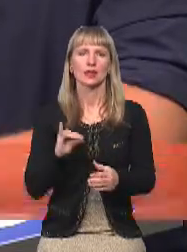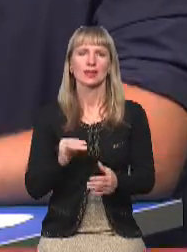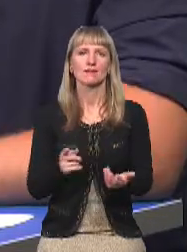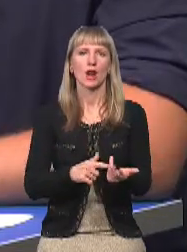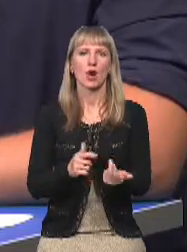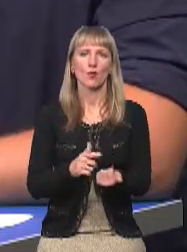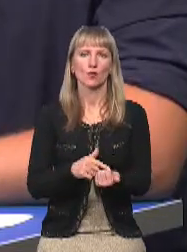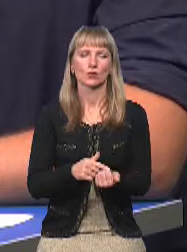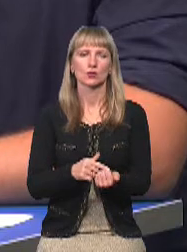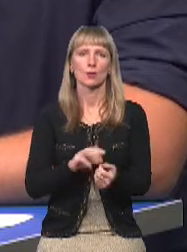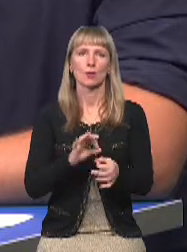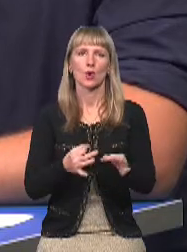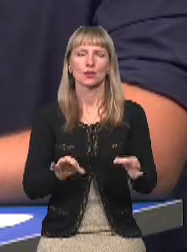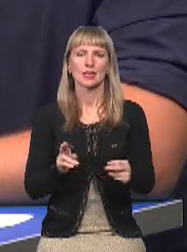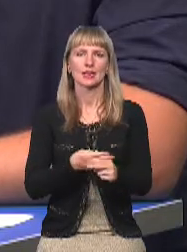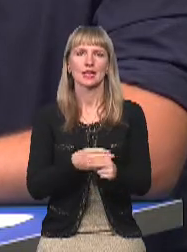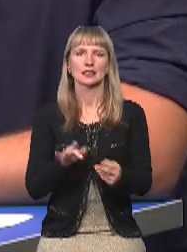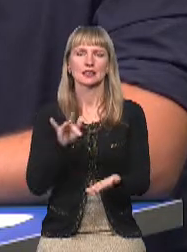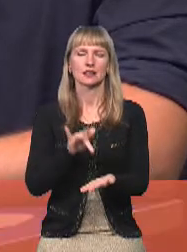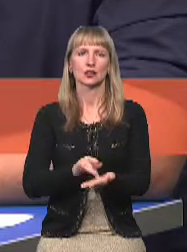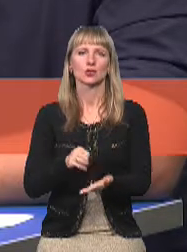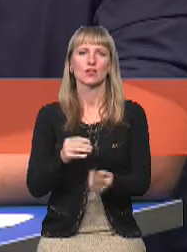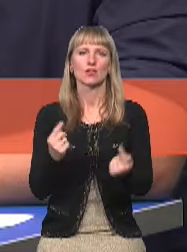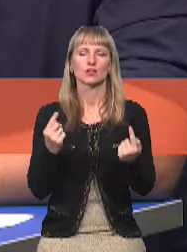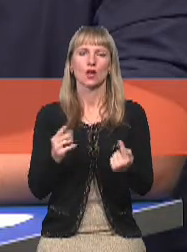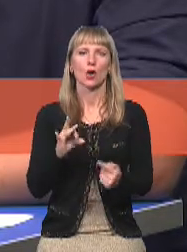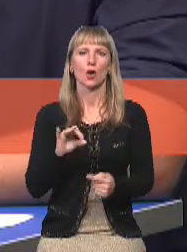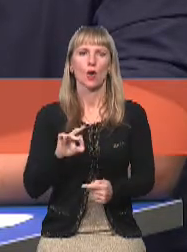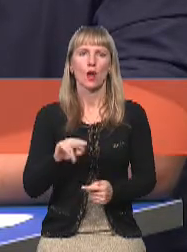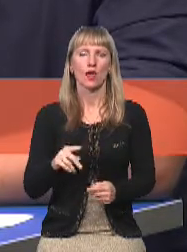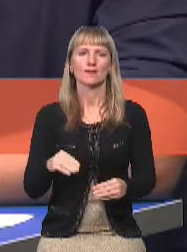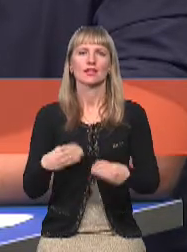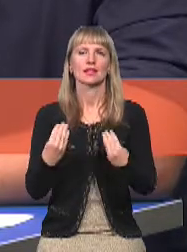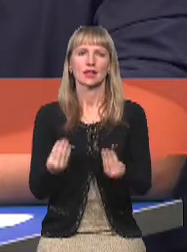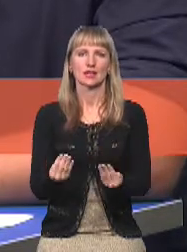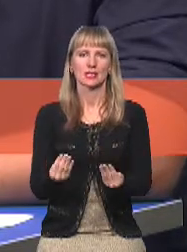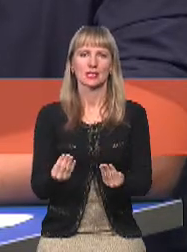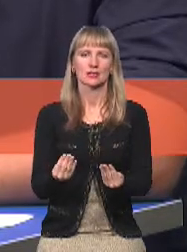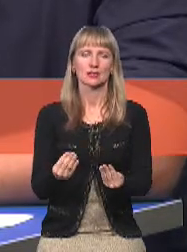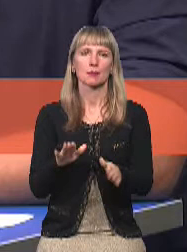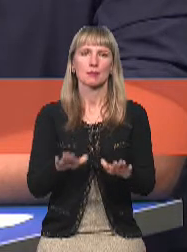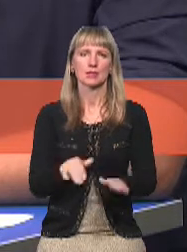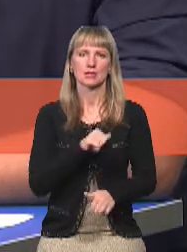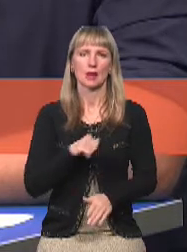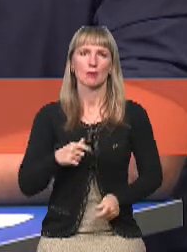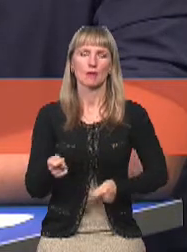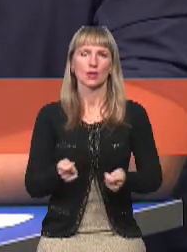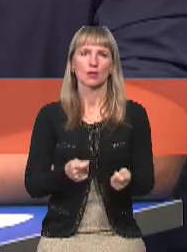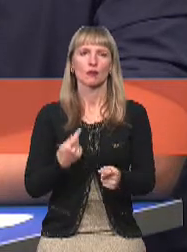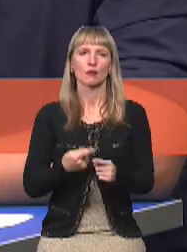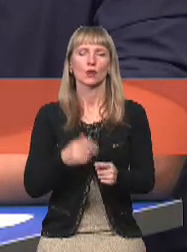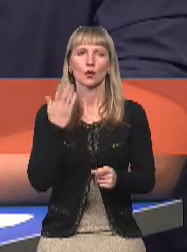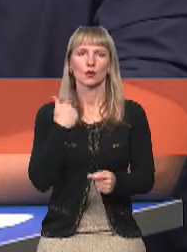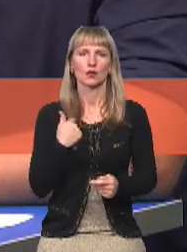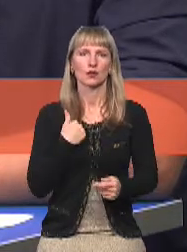враховуючи також процес децентралізації, то величезна роль саме віддається місцевому самоврядуванню. Отже, коли